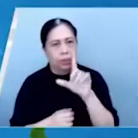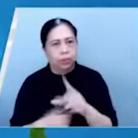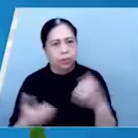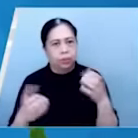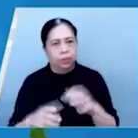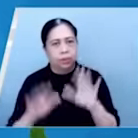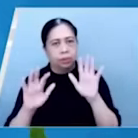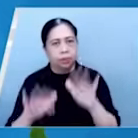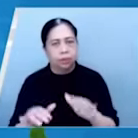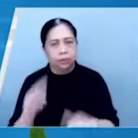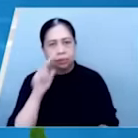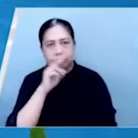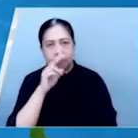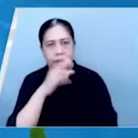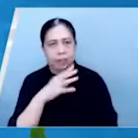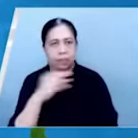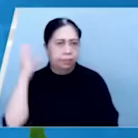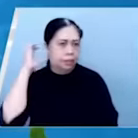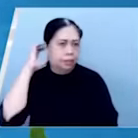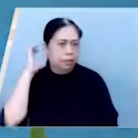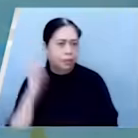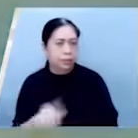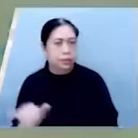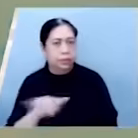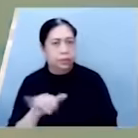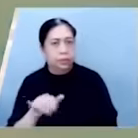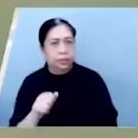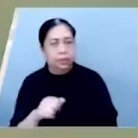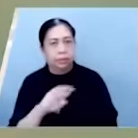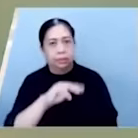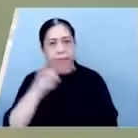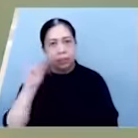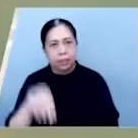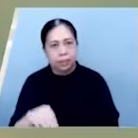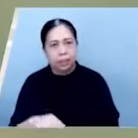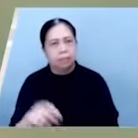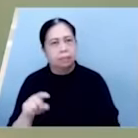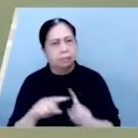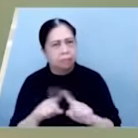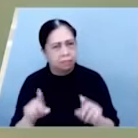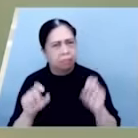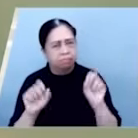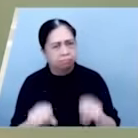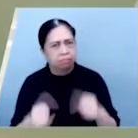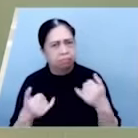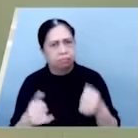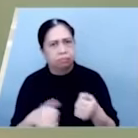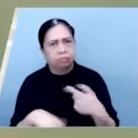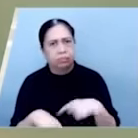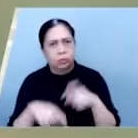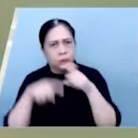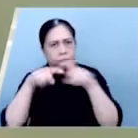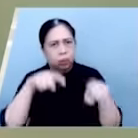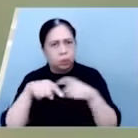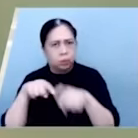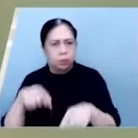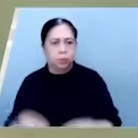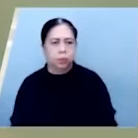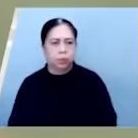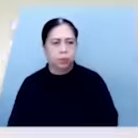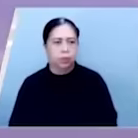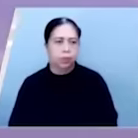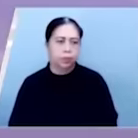sa Visayas at Mindanao. Gayun din sa Metro Manila, pero posible pa rin ang thunderstorms.